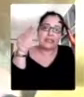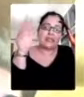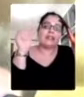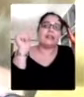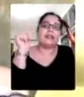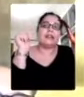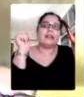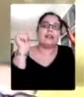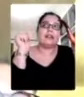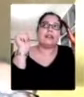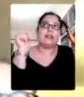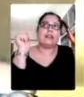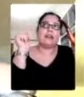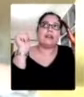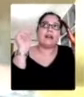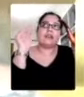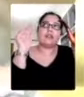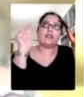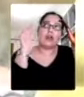bir,